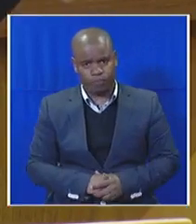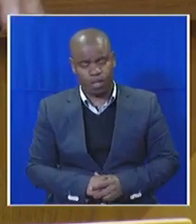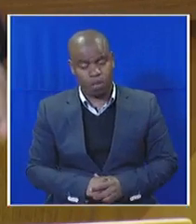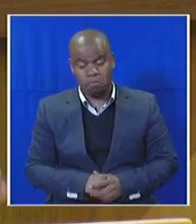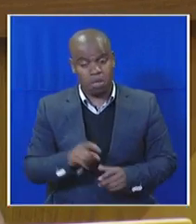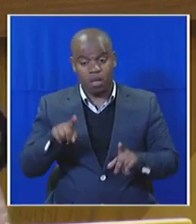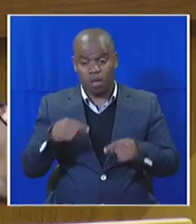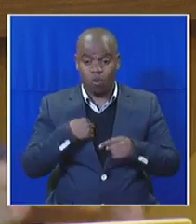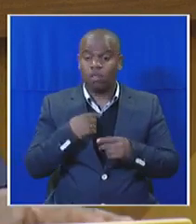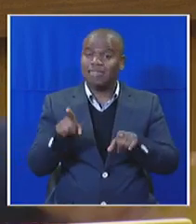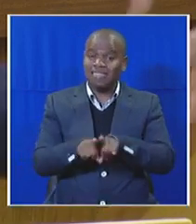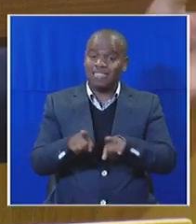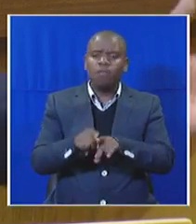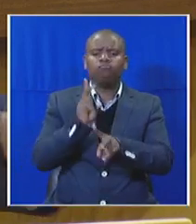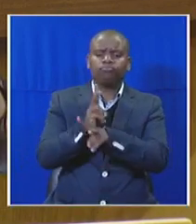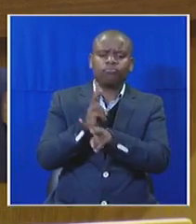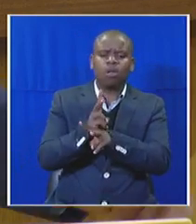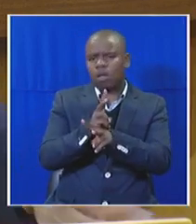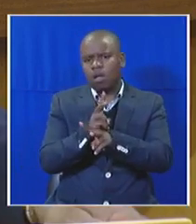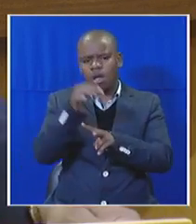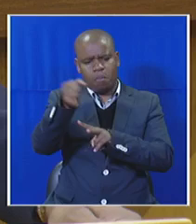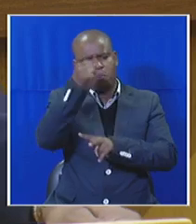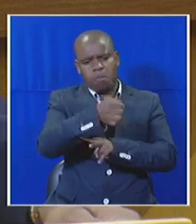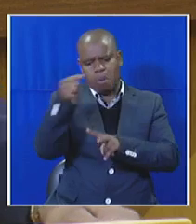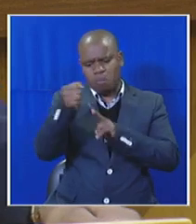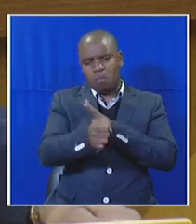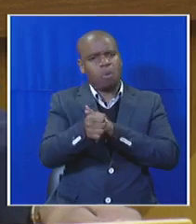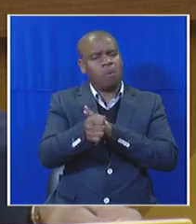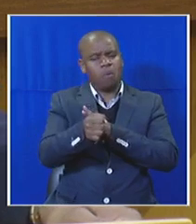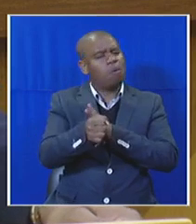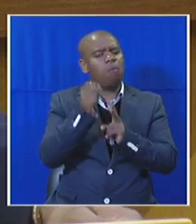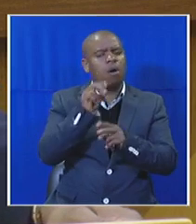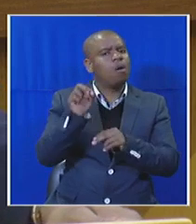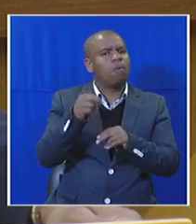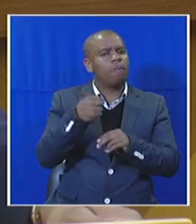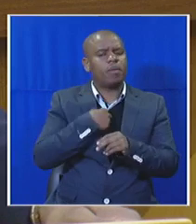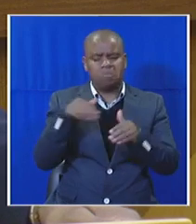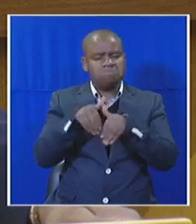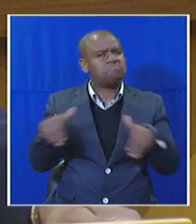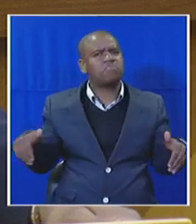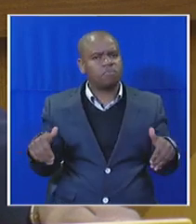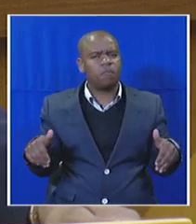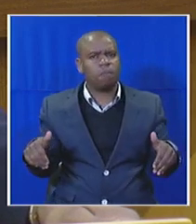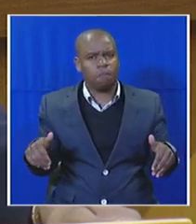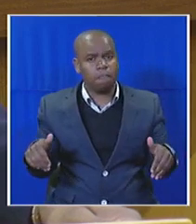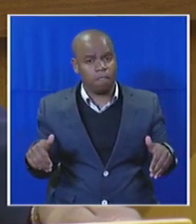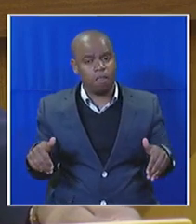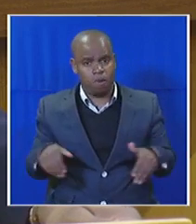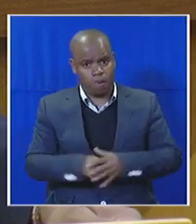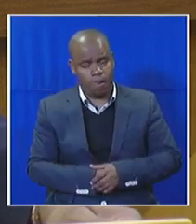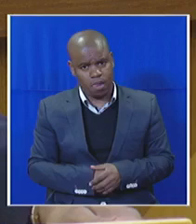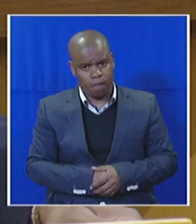involved neparlament le balibona igama lakhe, bamkhetha, babona ukuthi unekhono